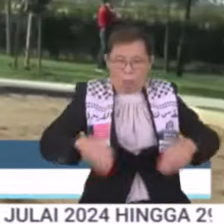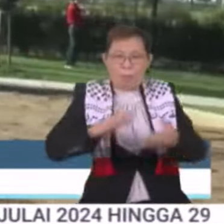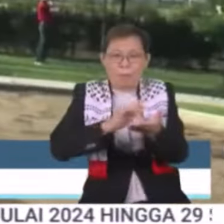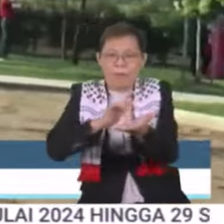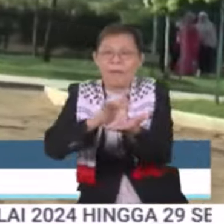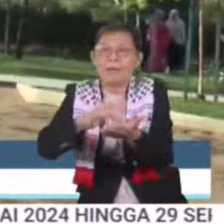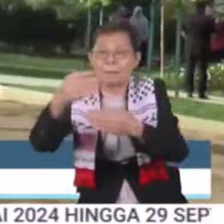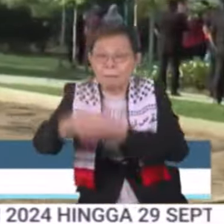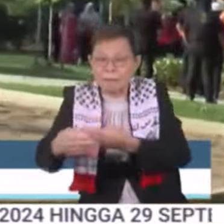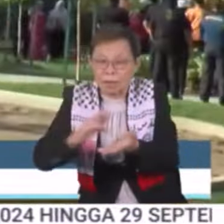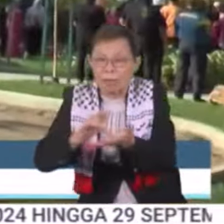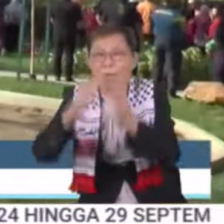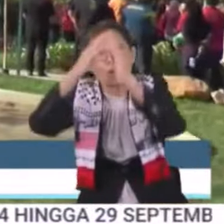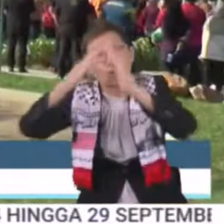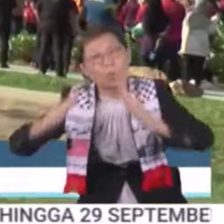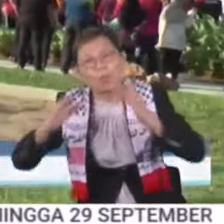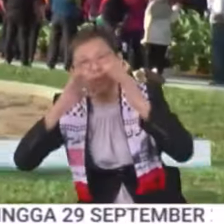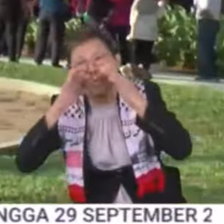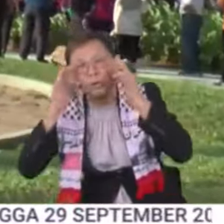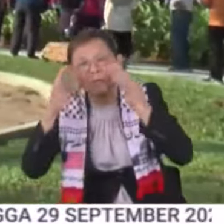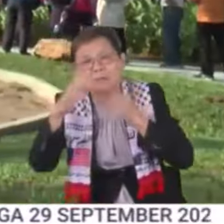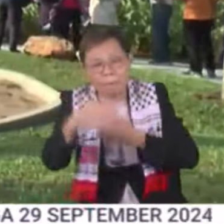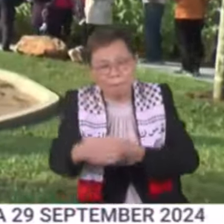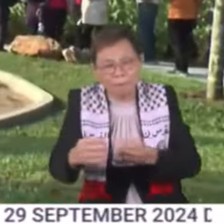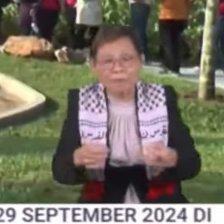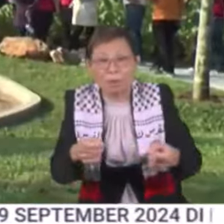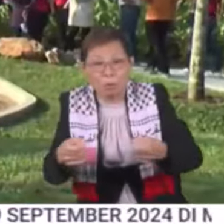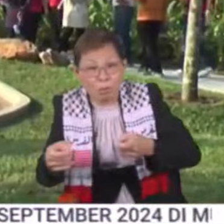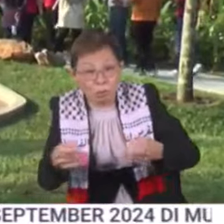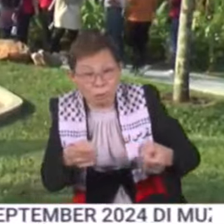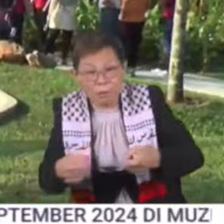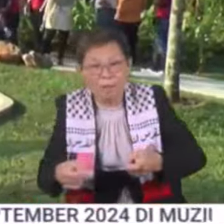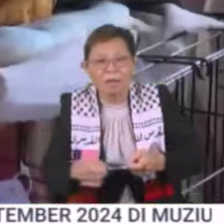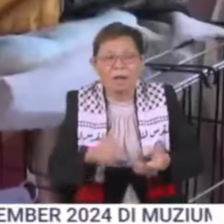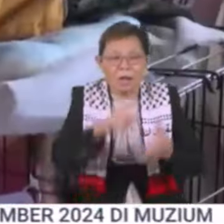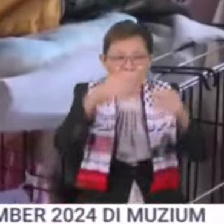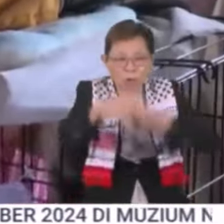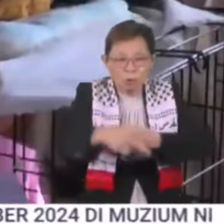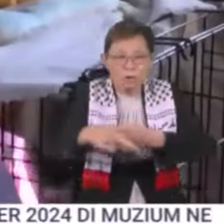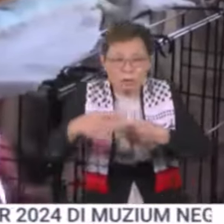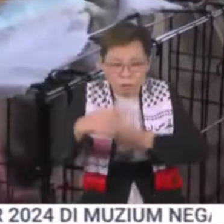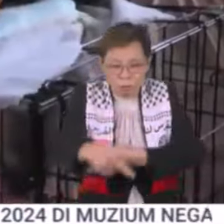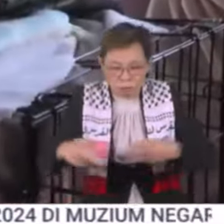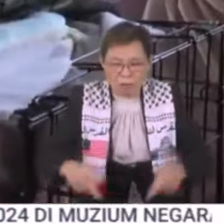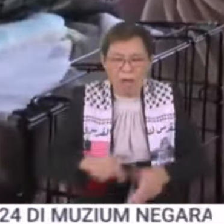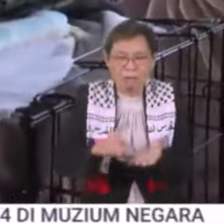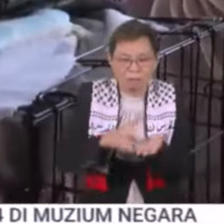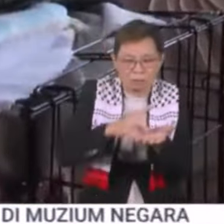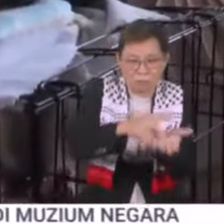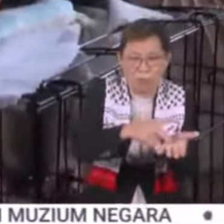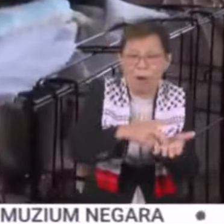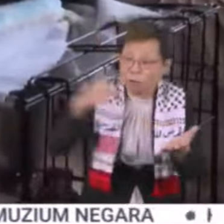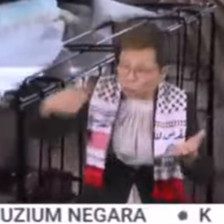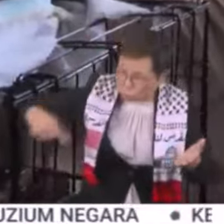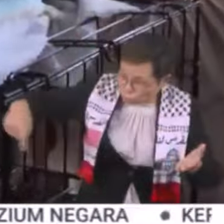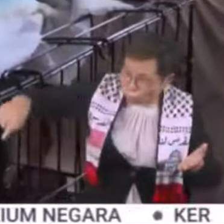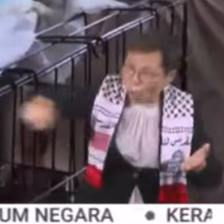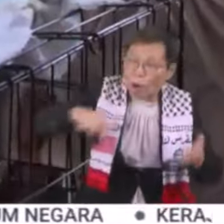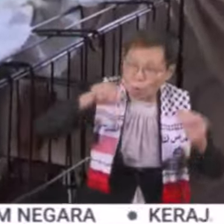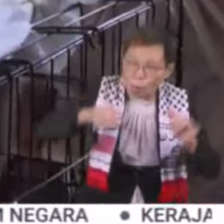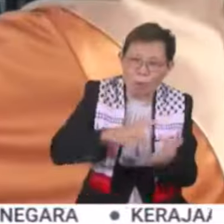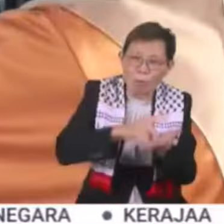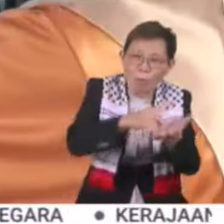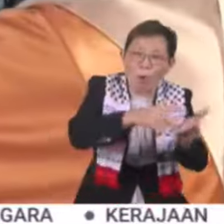bilik rawatan, rumah kucing dan pejabat urusan. Kotak sumbangan turut ditempatkan bagi memudah orang ramai memberikan